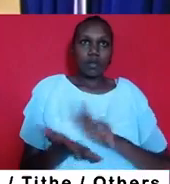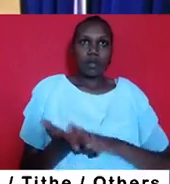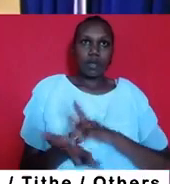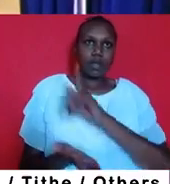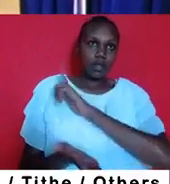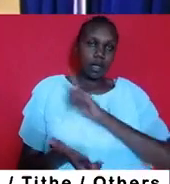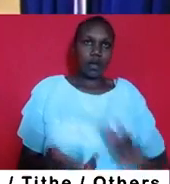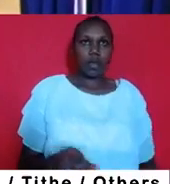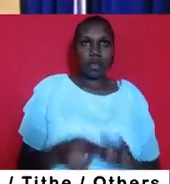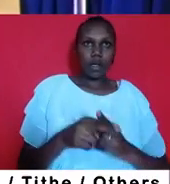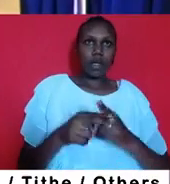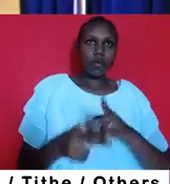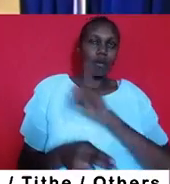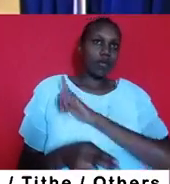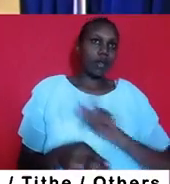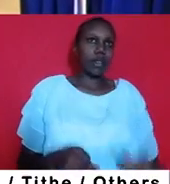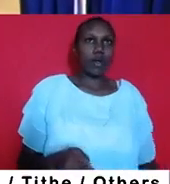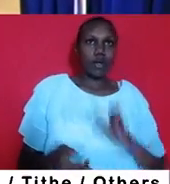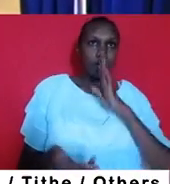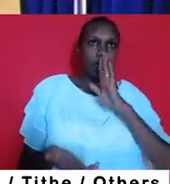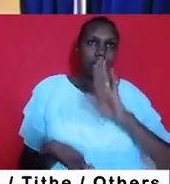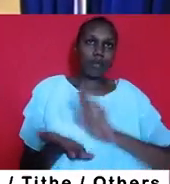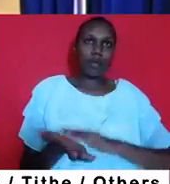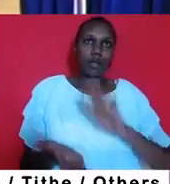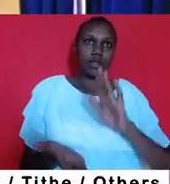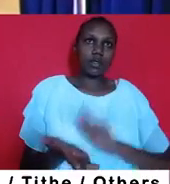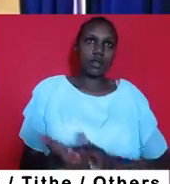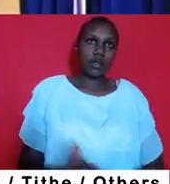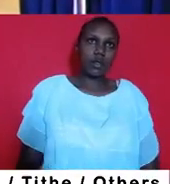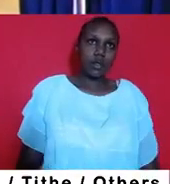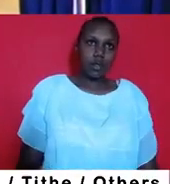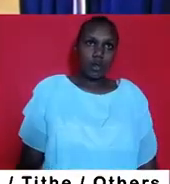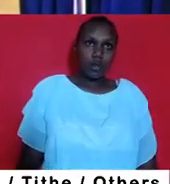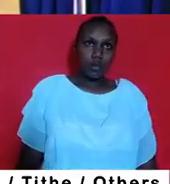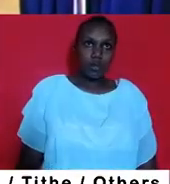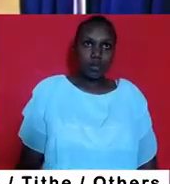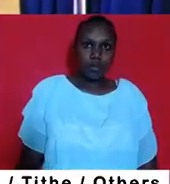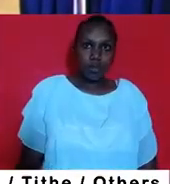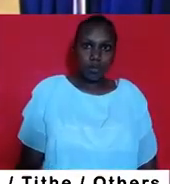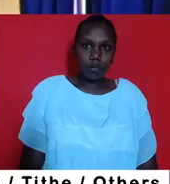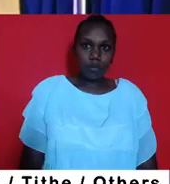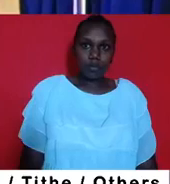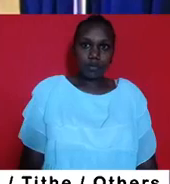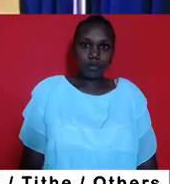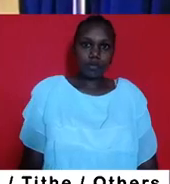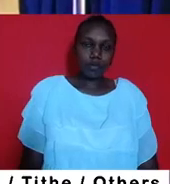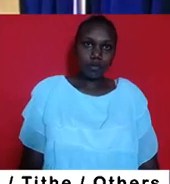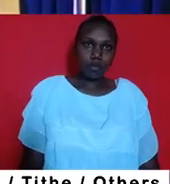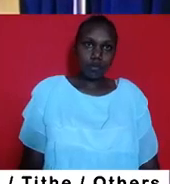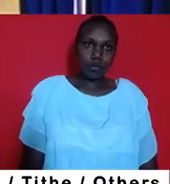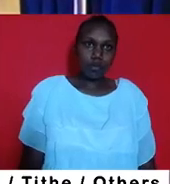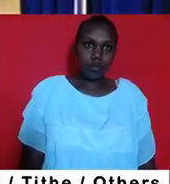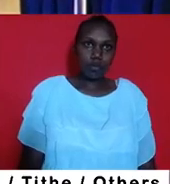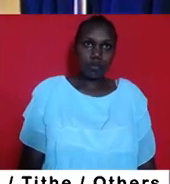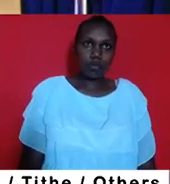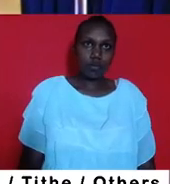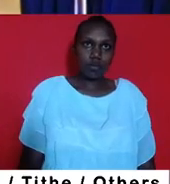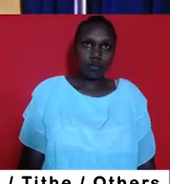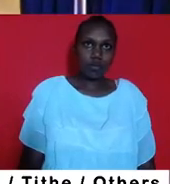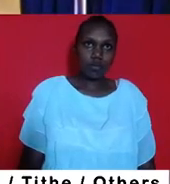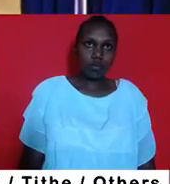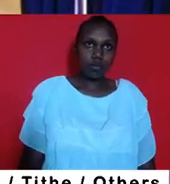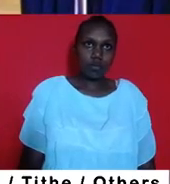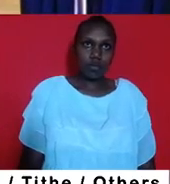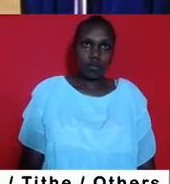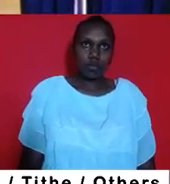Msifuni Bwana. Jina la Bwana.